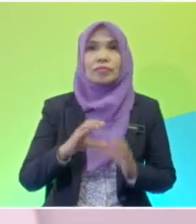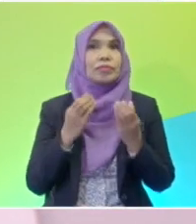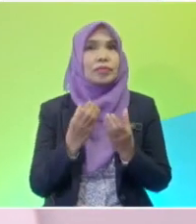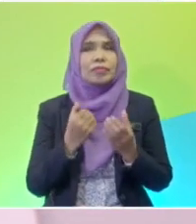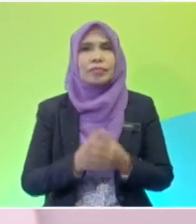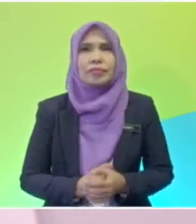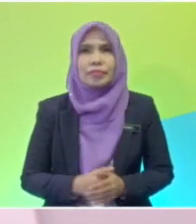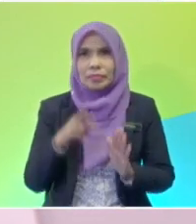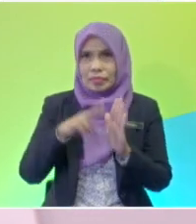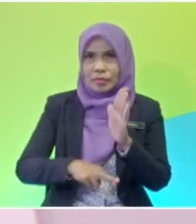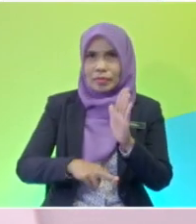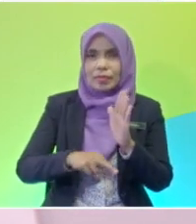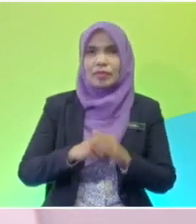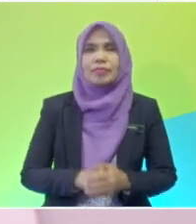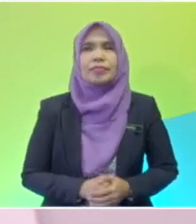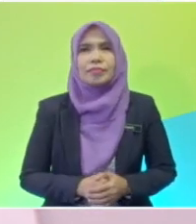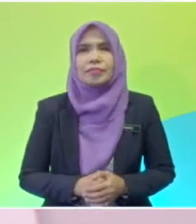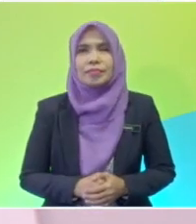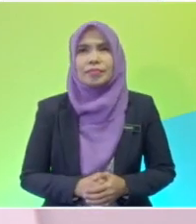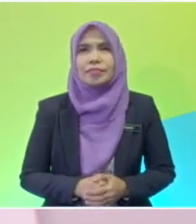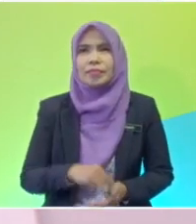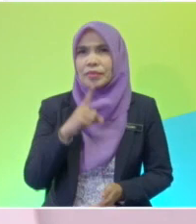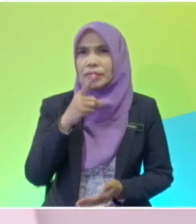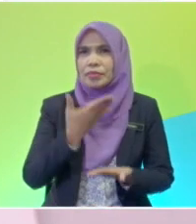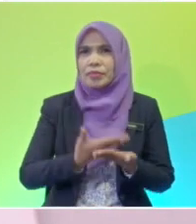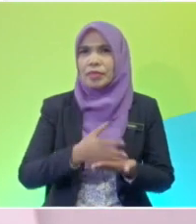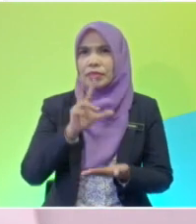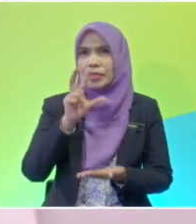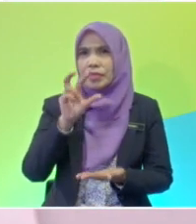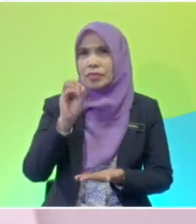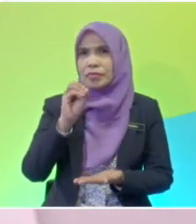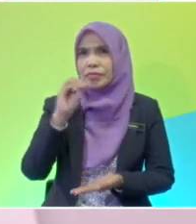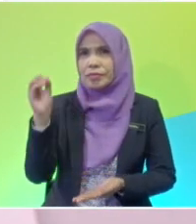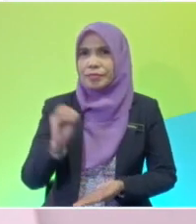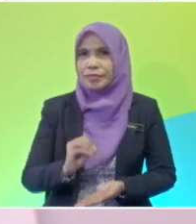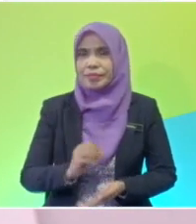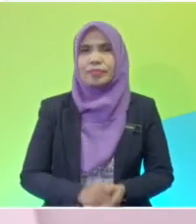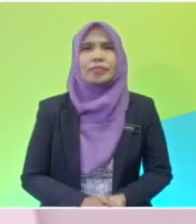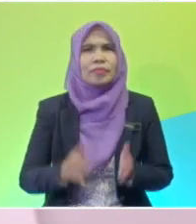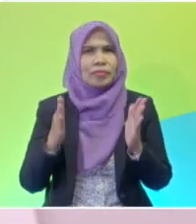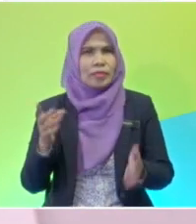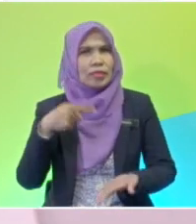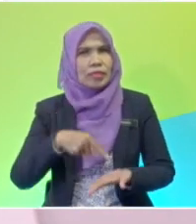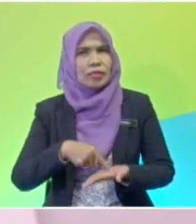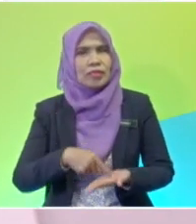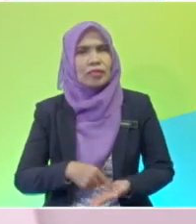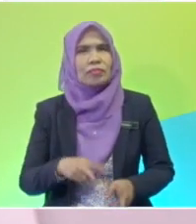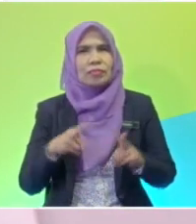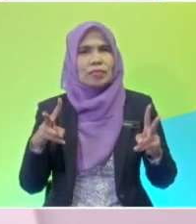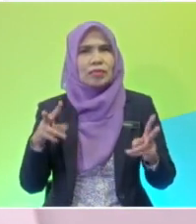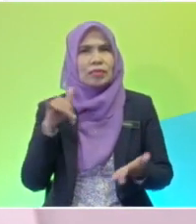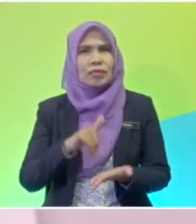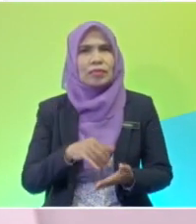rendah yang mendapat markah antara satu hingga 30/100 yang mana individu ini dia sangat yakin pada diri sendiri